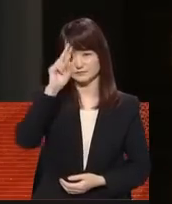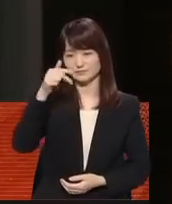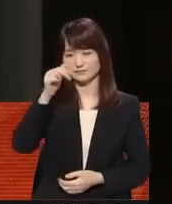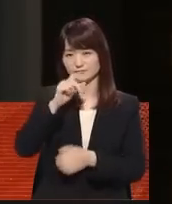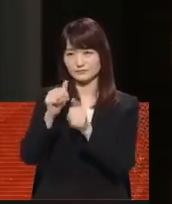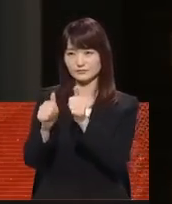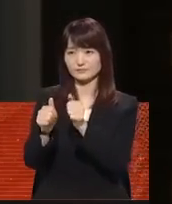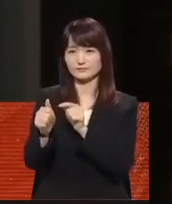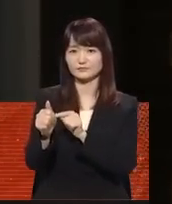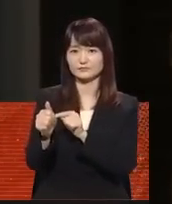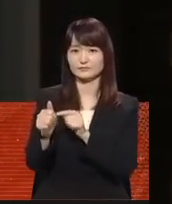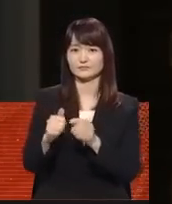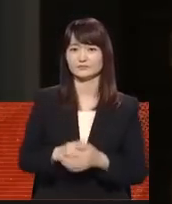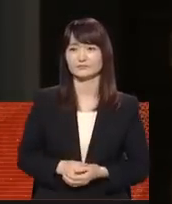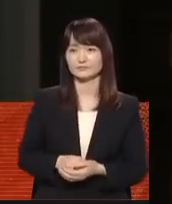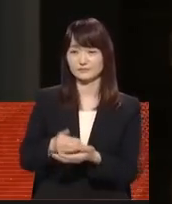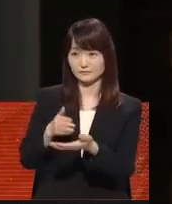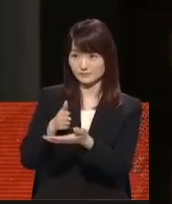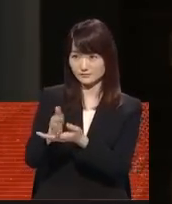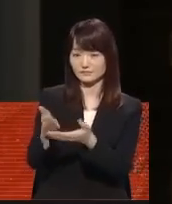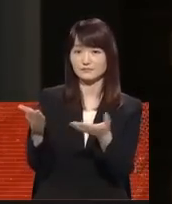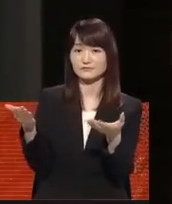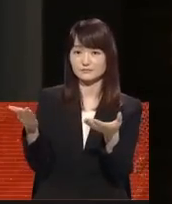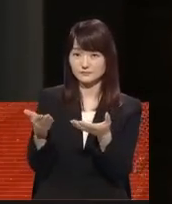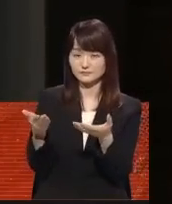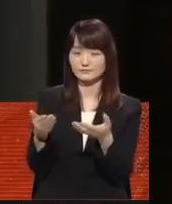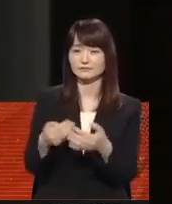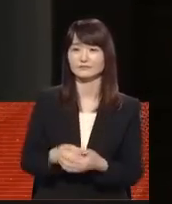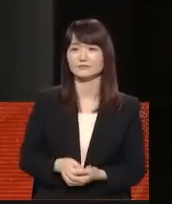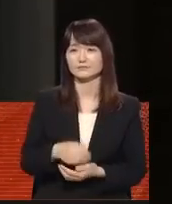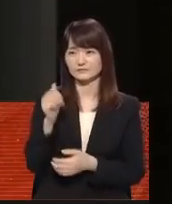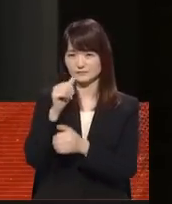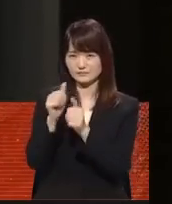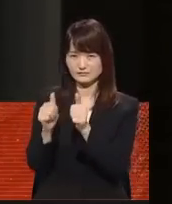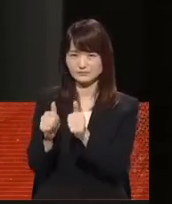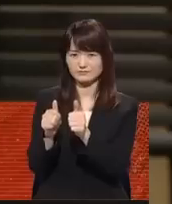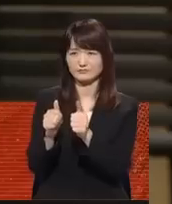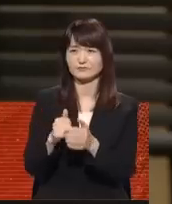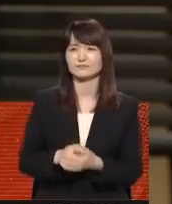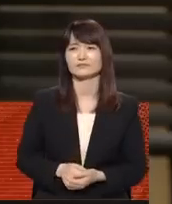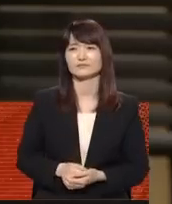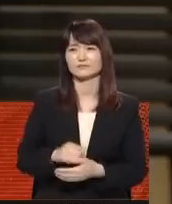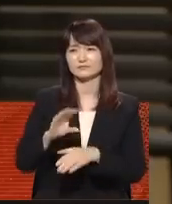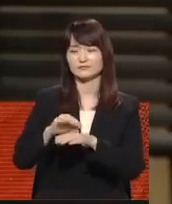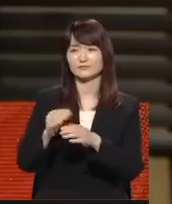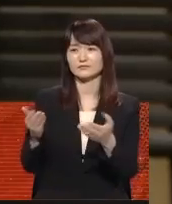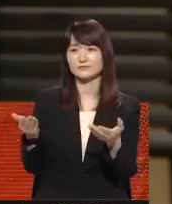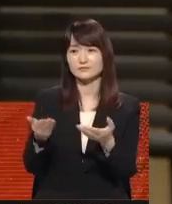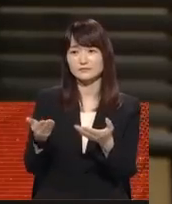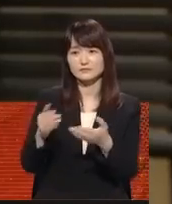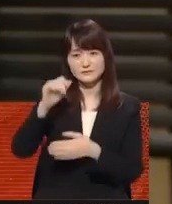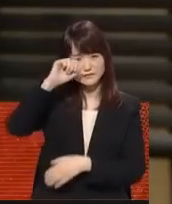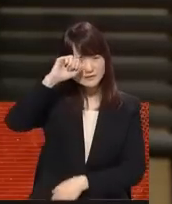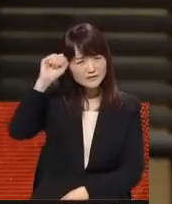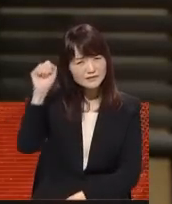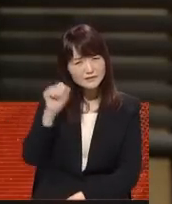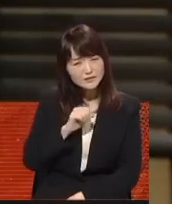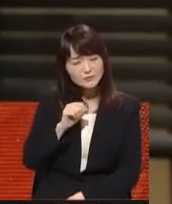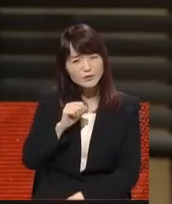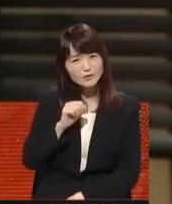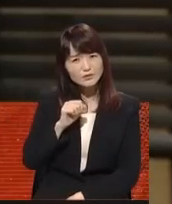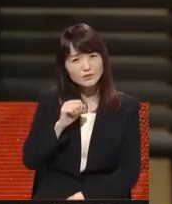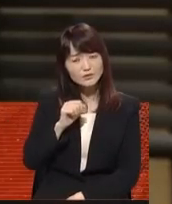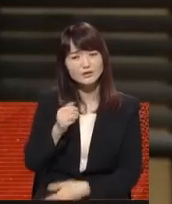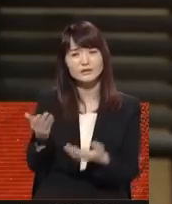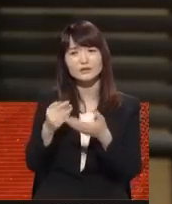변호사님은 어차피 뭐야 전문직도 있으니까 변호사인데 뭐 방송 일이 있어서 좀 새벽에 장상 나옵니다